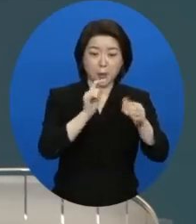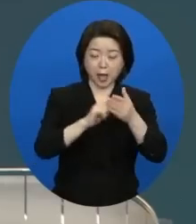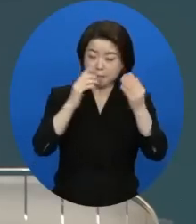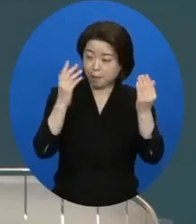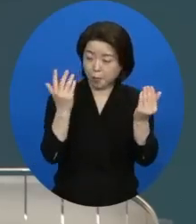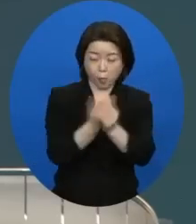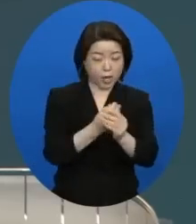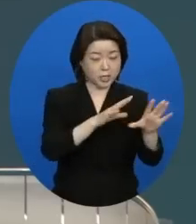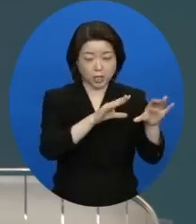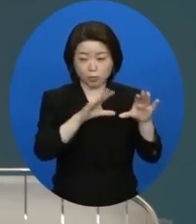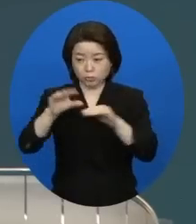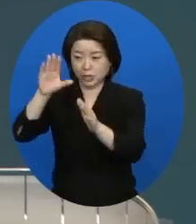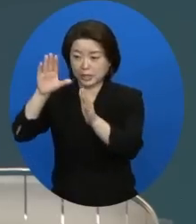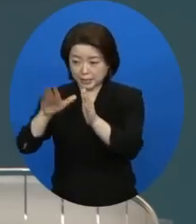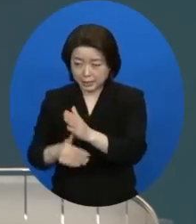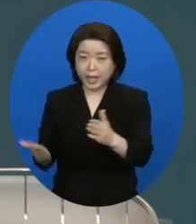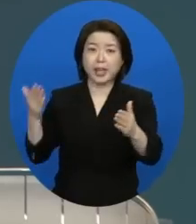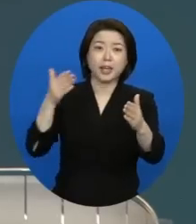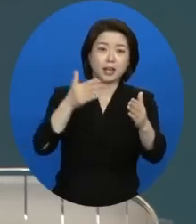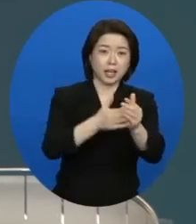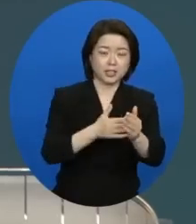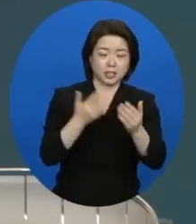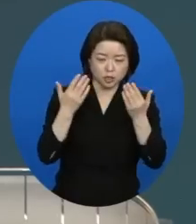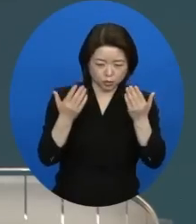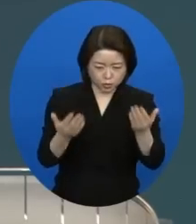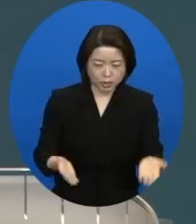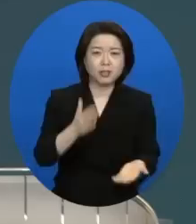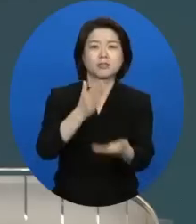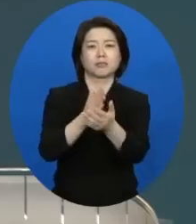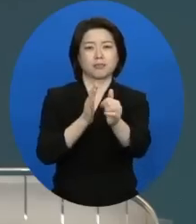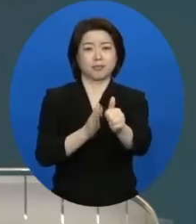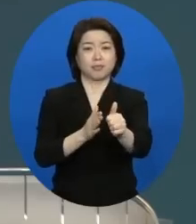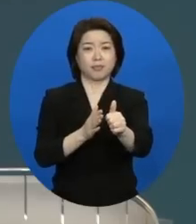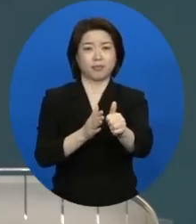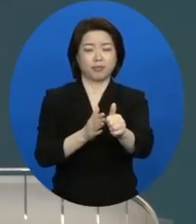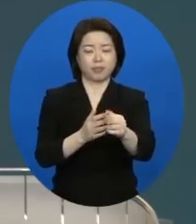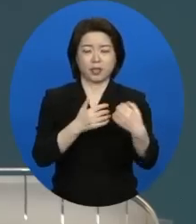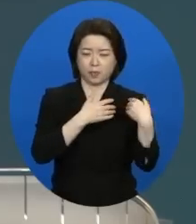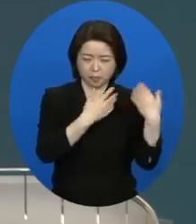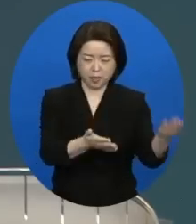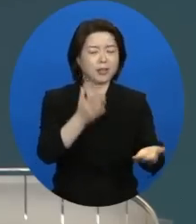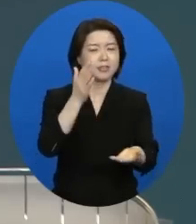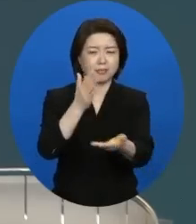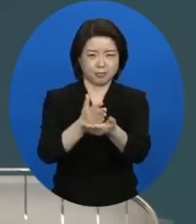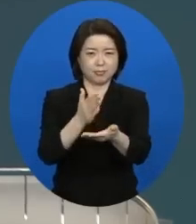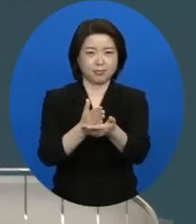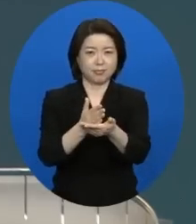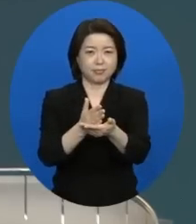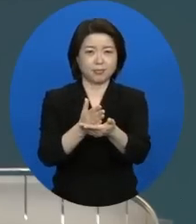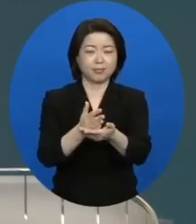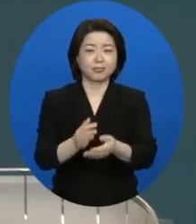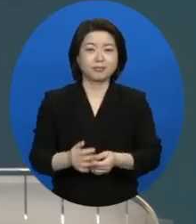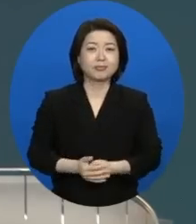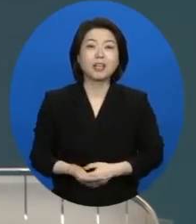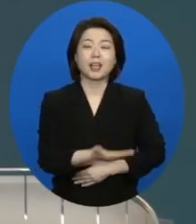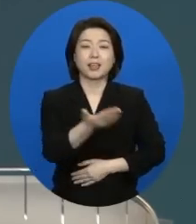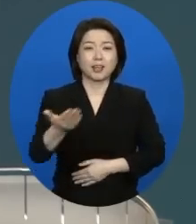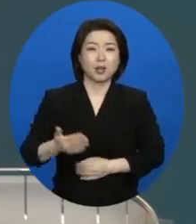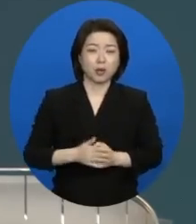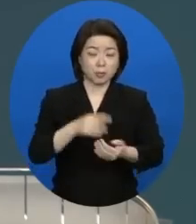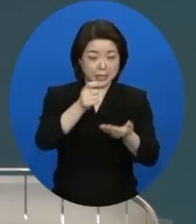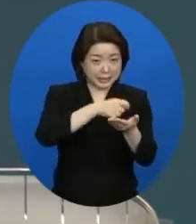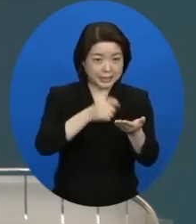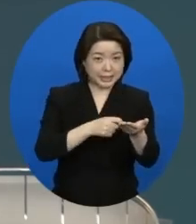완전히 부드러워질 때까지 쉬지 않아야 돼요. 내려놓지 말아야 돼요. 여러분,